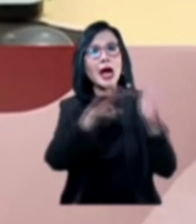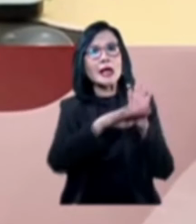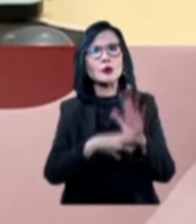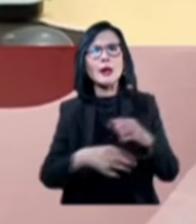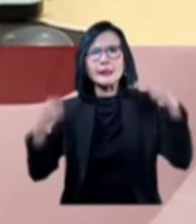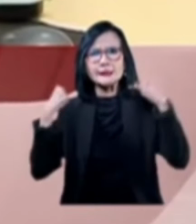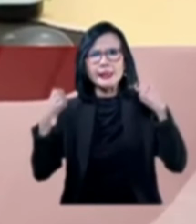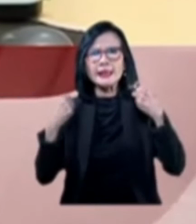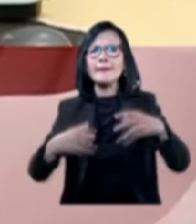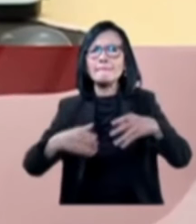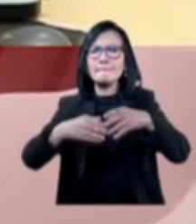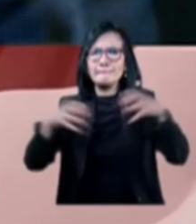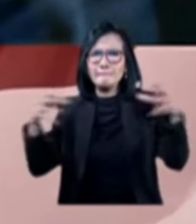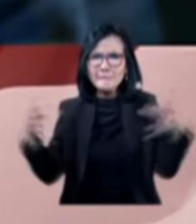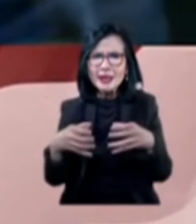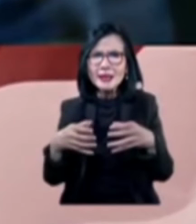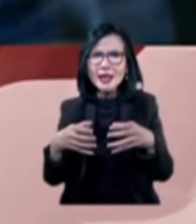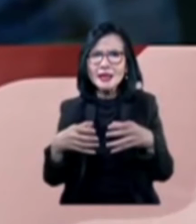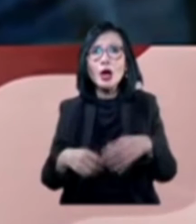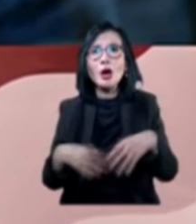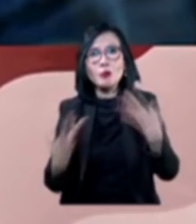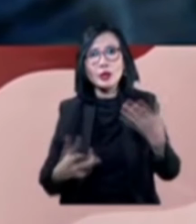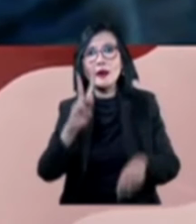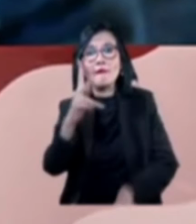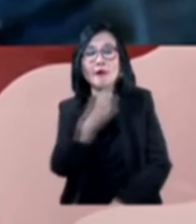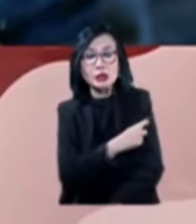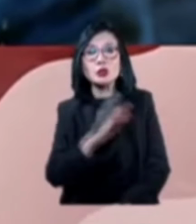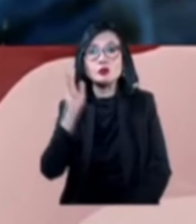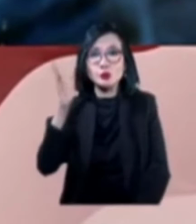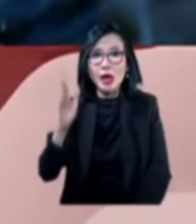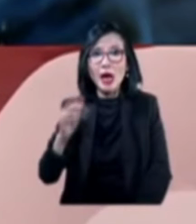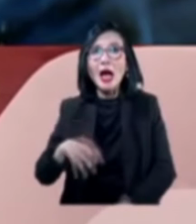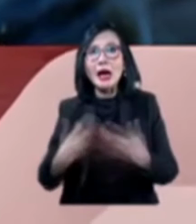lebih diperketat lagi. Walaupun mungkin sudah vaksin, walaupun